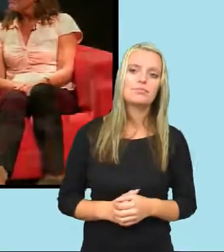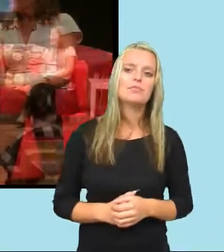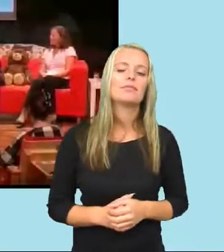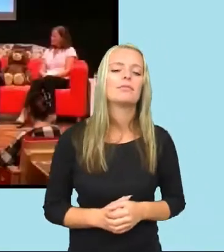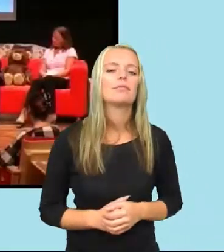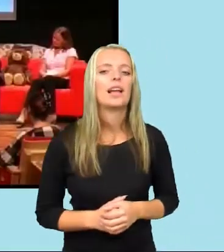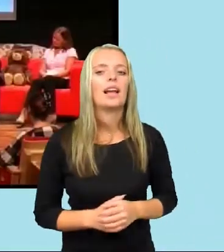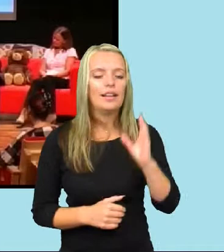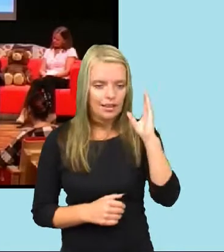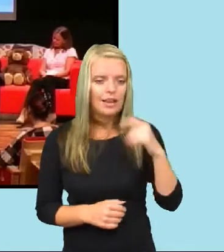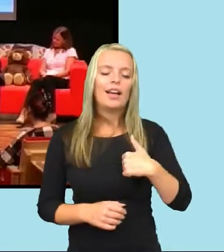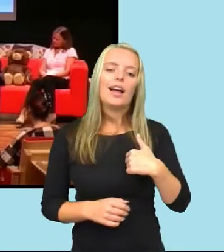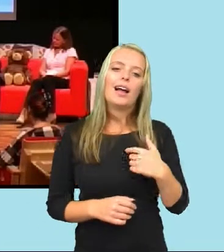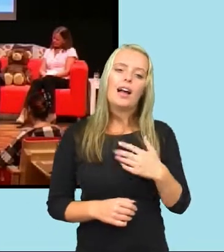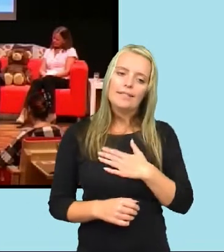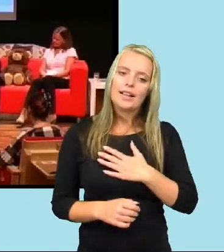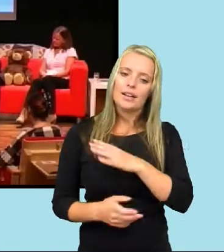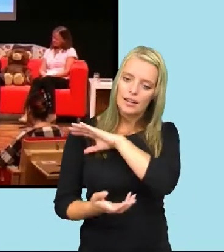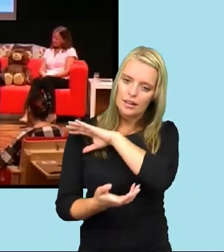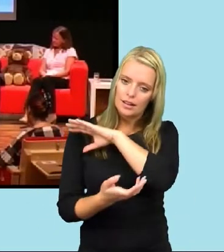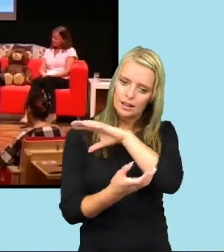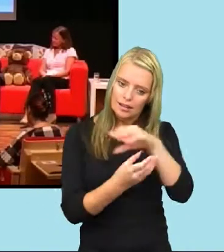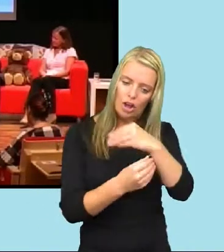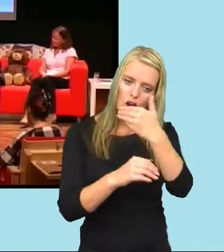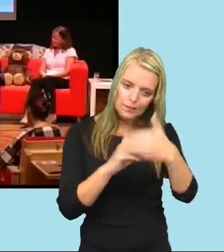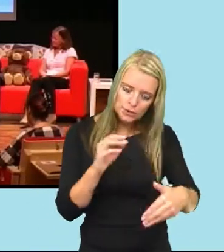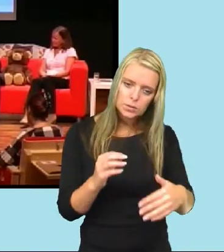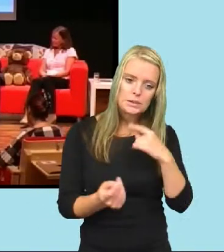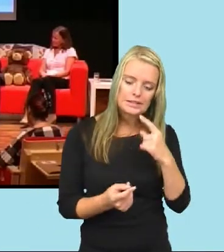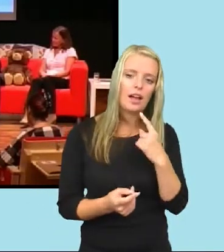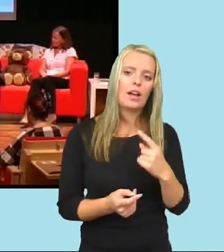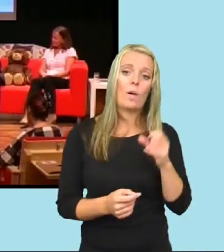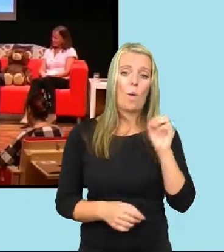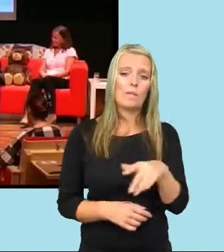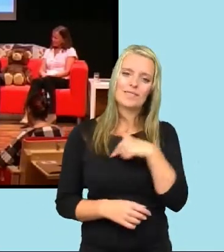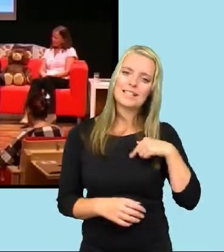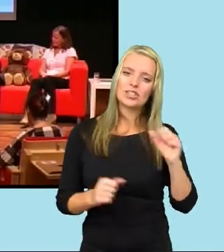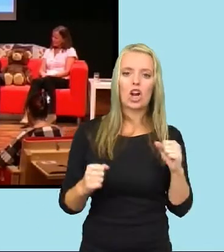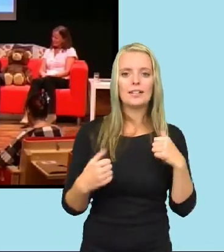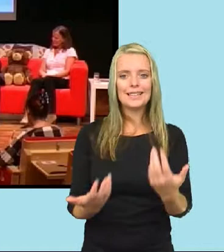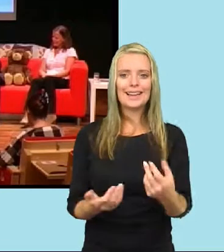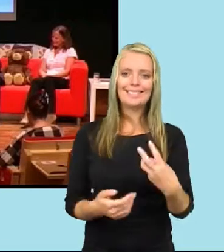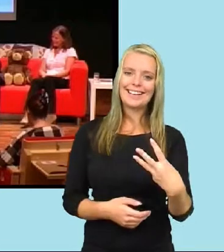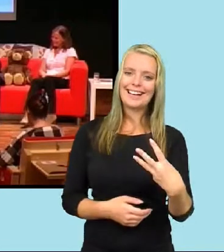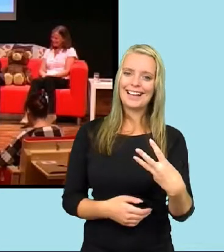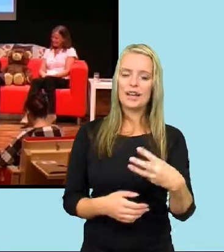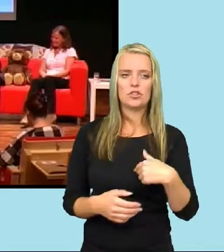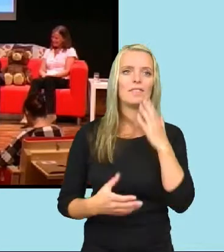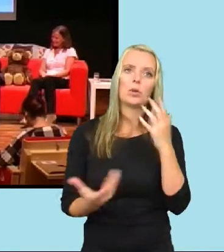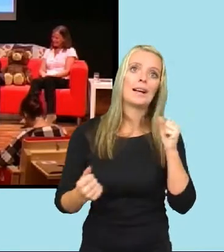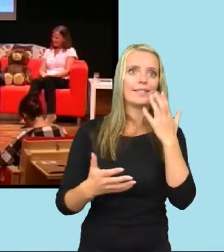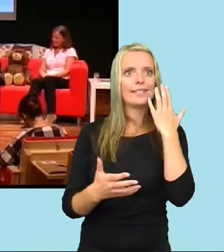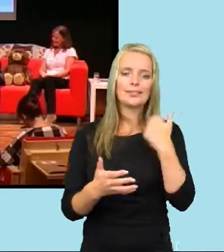Jag skulle bara vilja avsluta med så här, om man skulle ge liksom tre så här, jag vet inte om man kan göra det liksom topp tre lista,